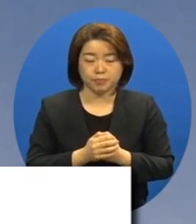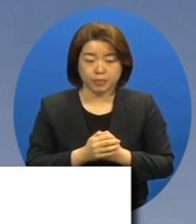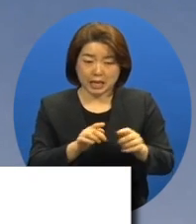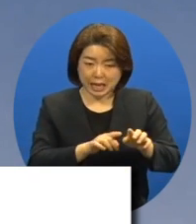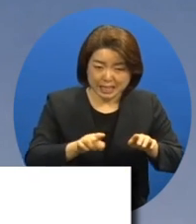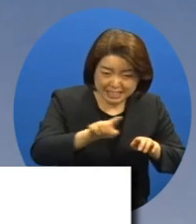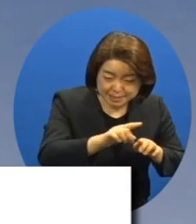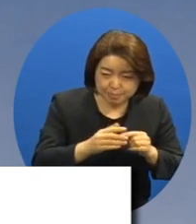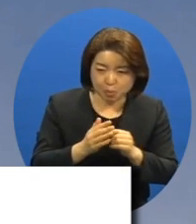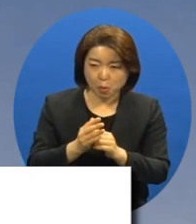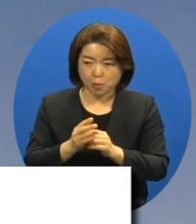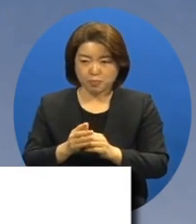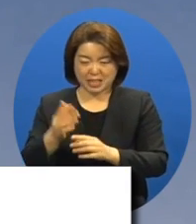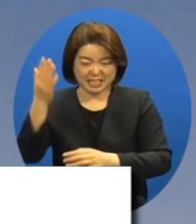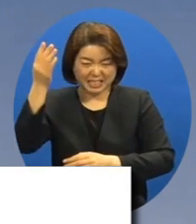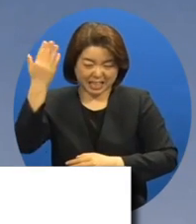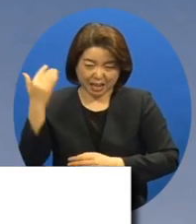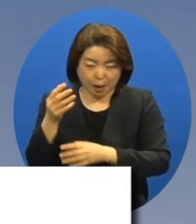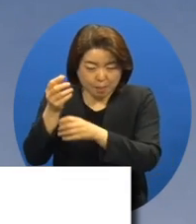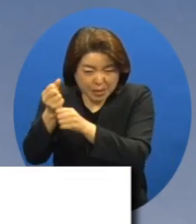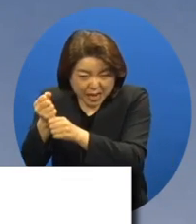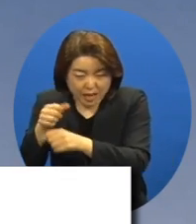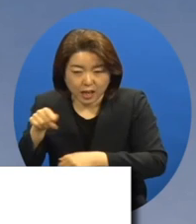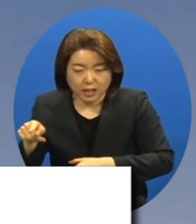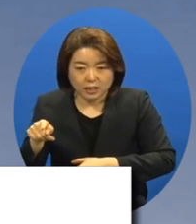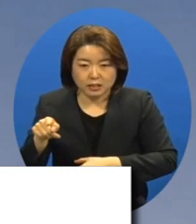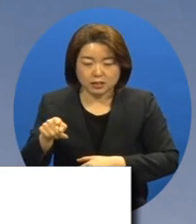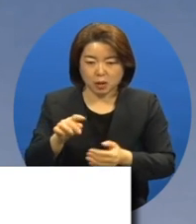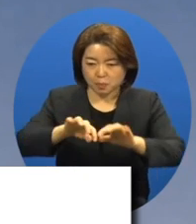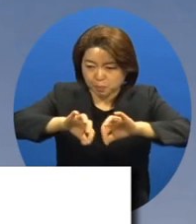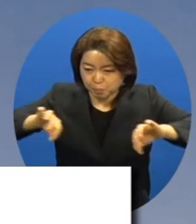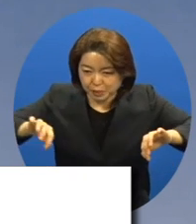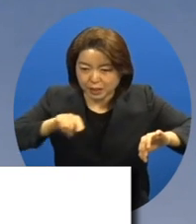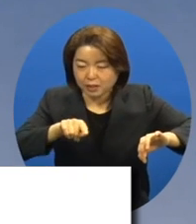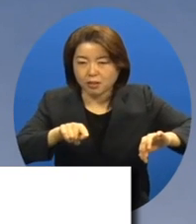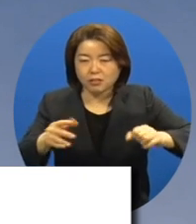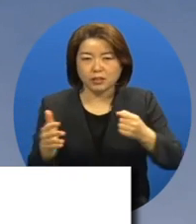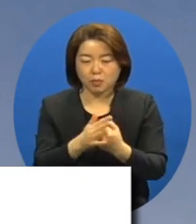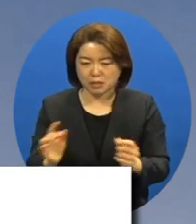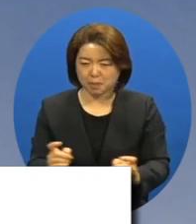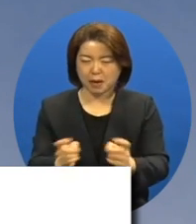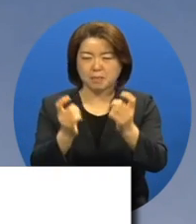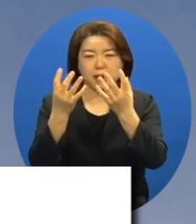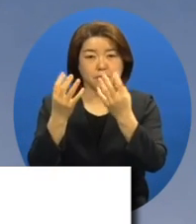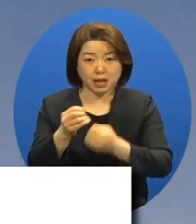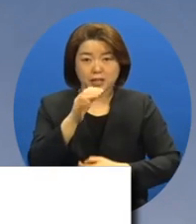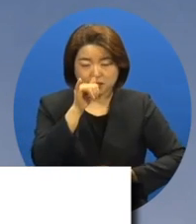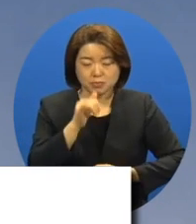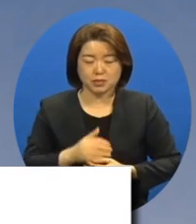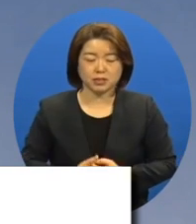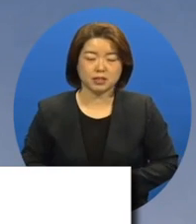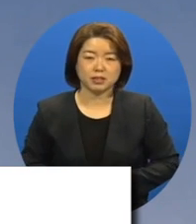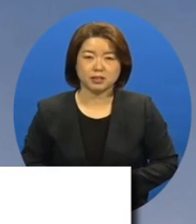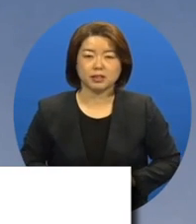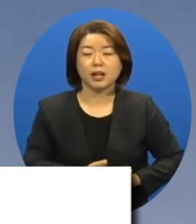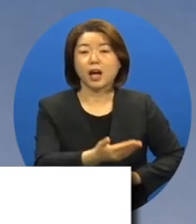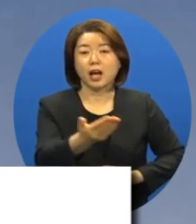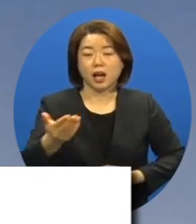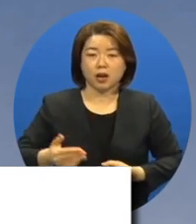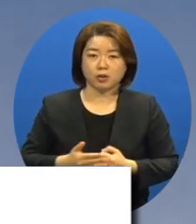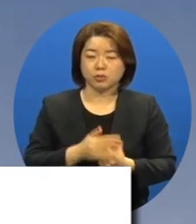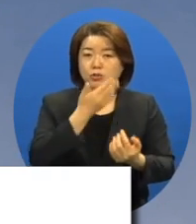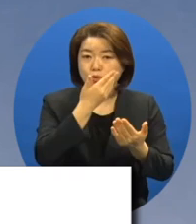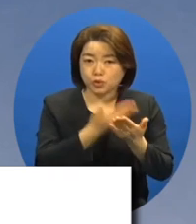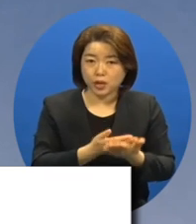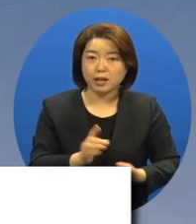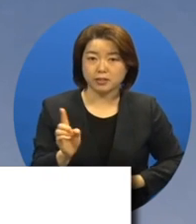이런 정치적인 색깔을 가지고 논란에 빠지는 경우도 있습니다 여러분 중요한